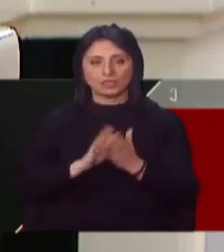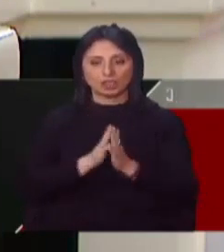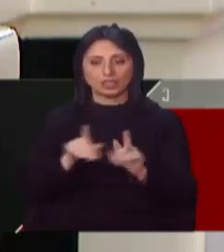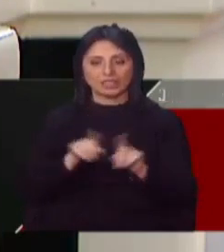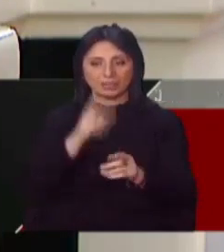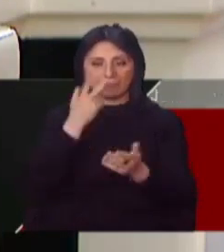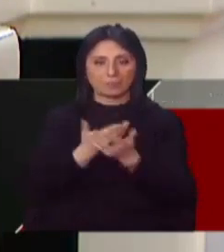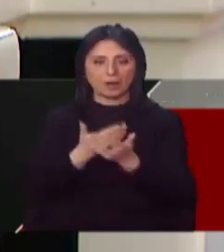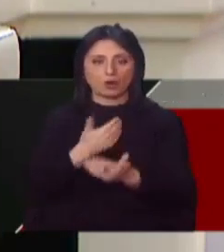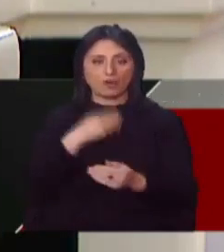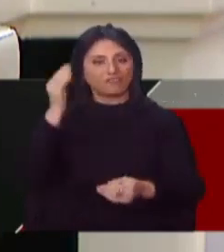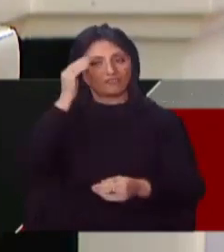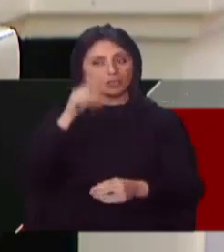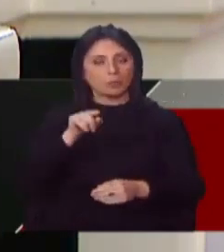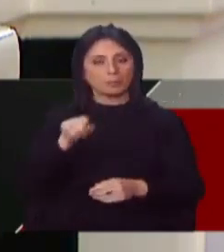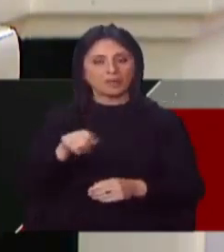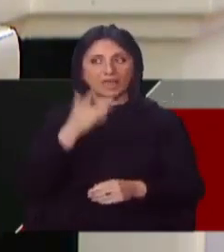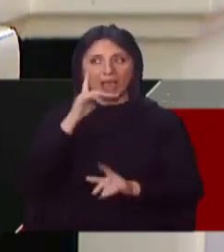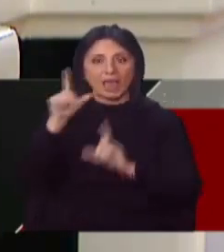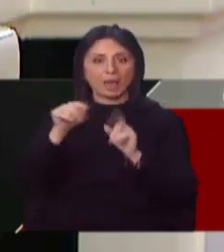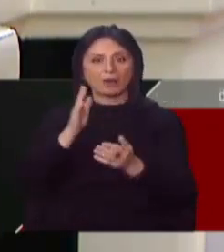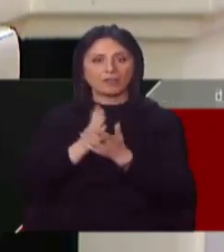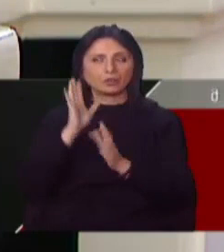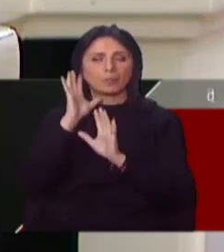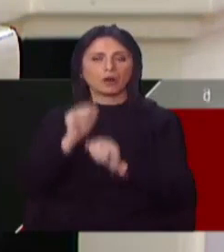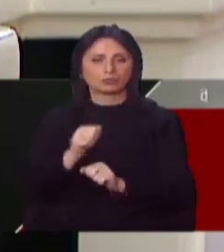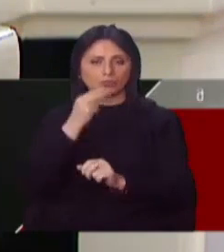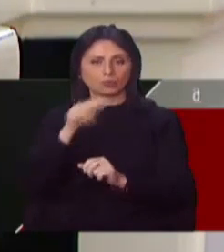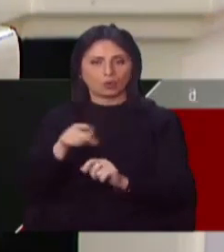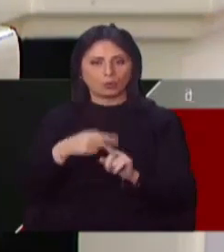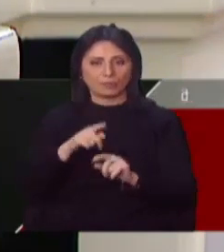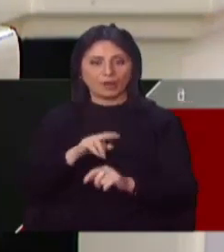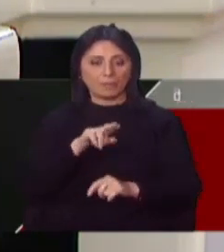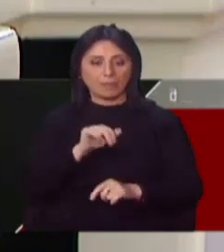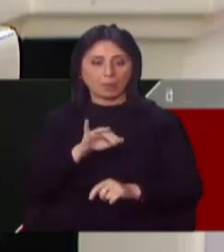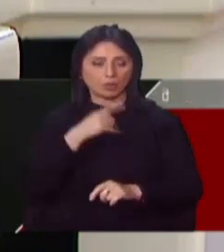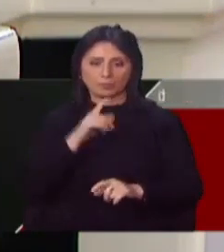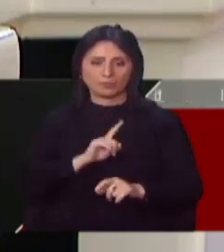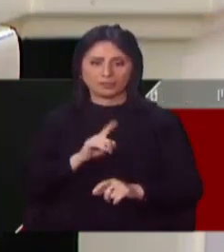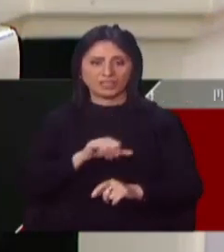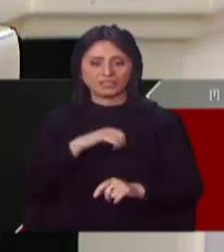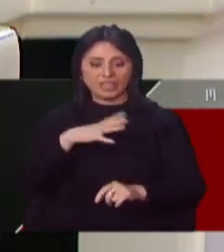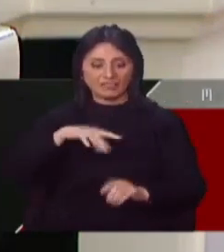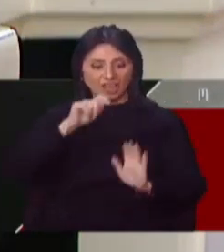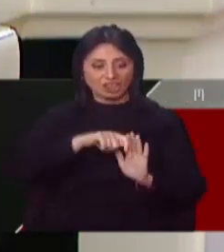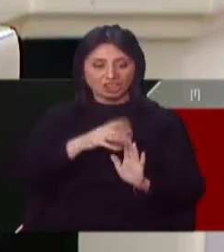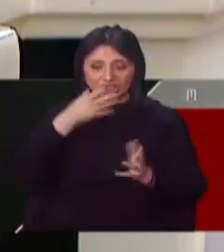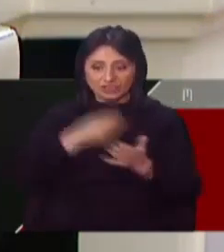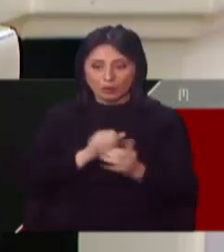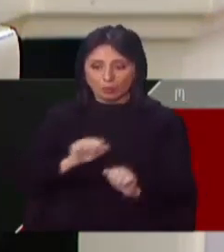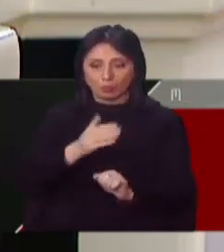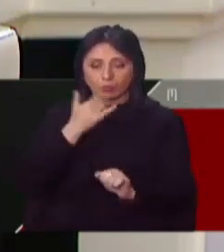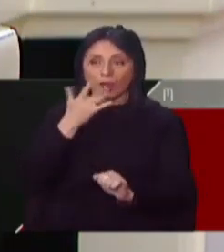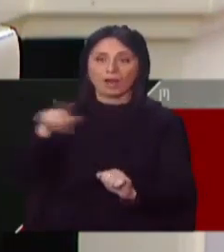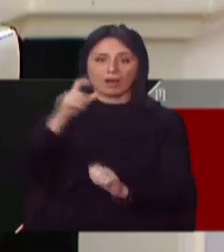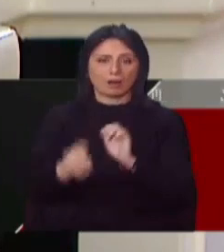Iseți armocena unda, titkos mat emigrante și actul didim harda cera, mașinor de sa o papua și le-am usrom taut cu etni și gnitara cu